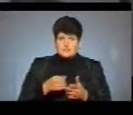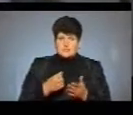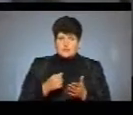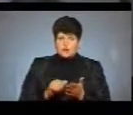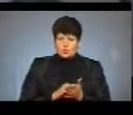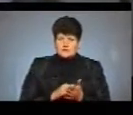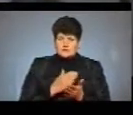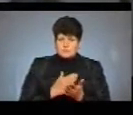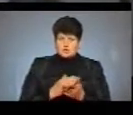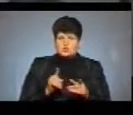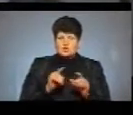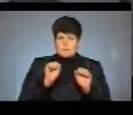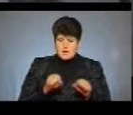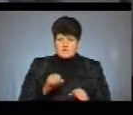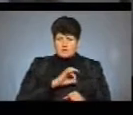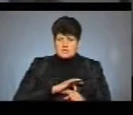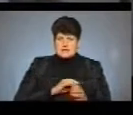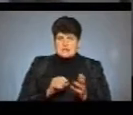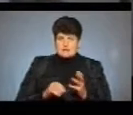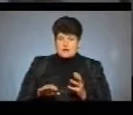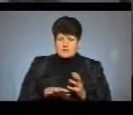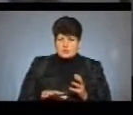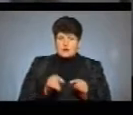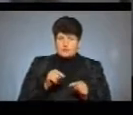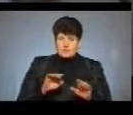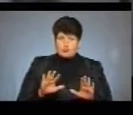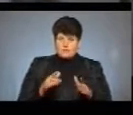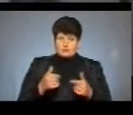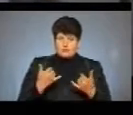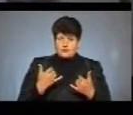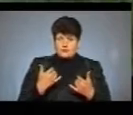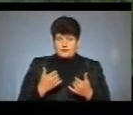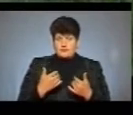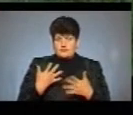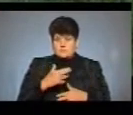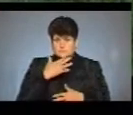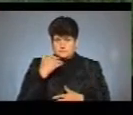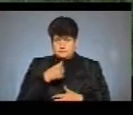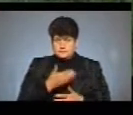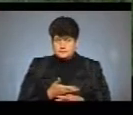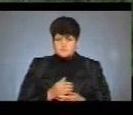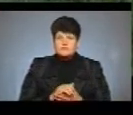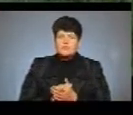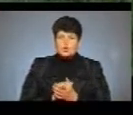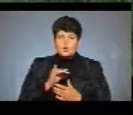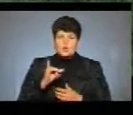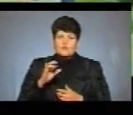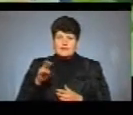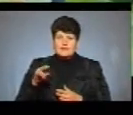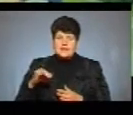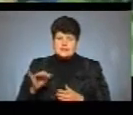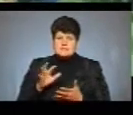наявні щодо права користування земельною ділянкою, яка на випадку у них вже проводить користування не один рік. Товариство «Ювілейний»